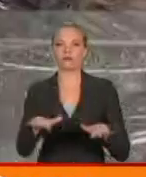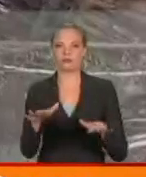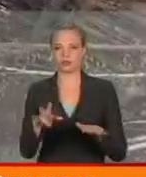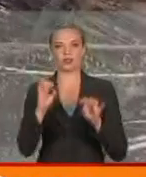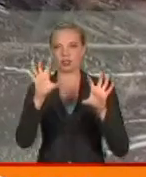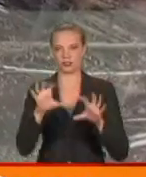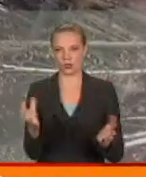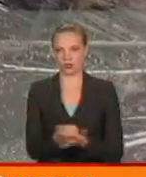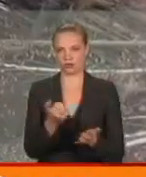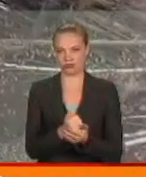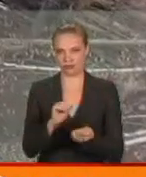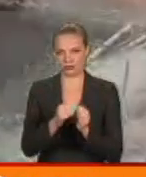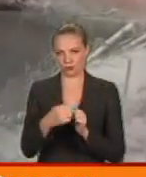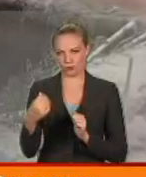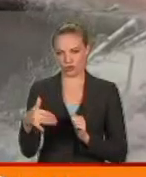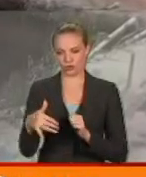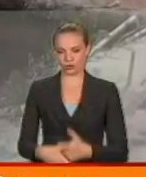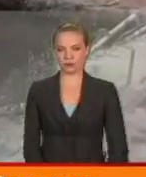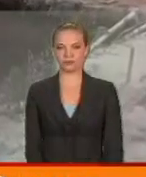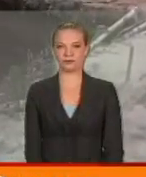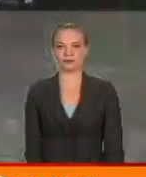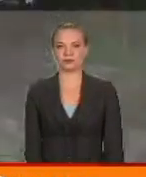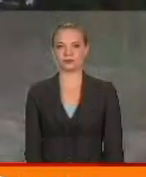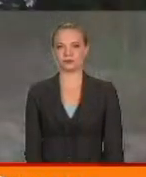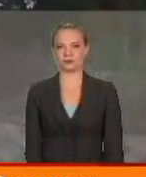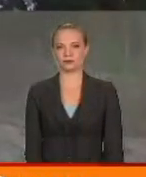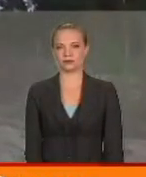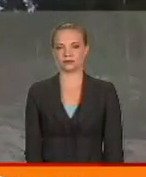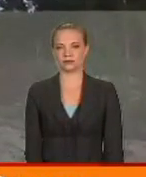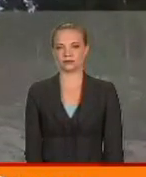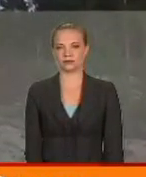незаконного видобутку бурштину. Анна Махно, Богдан Рябунець, програма «Вікна», СТБ.